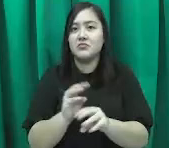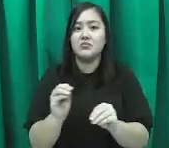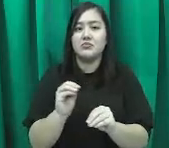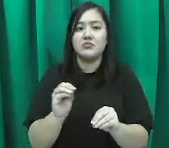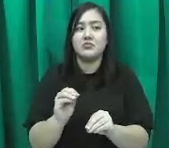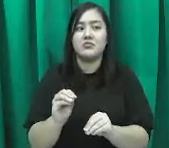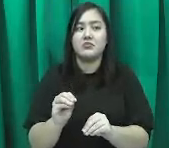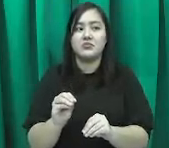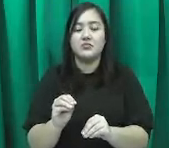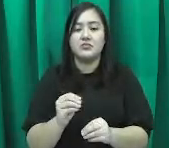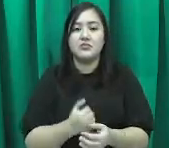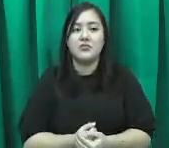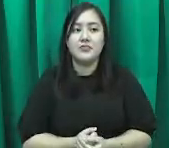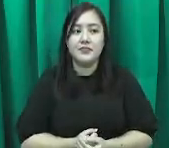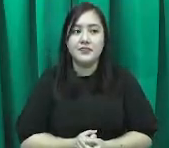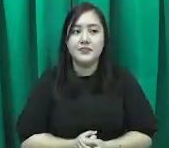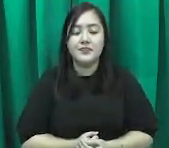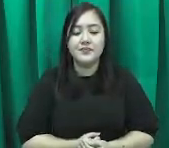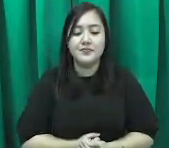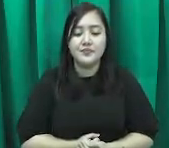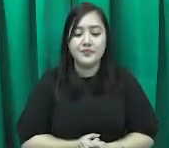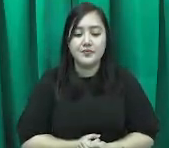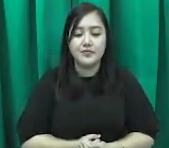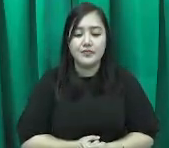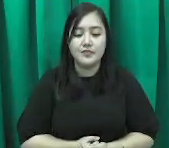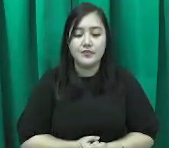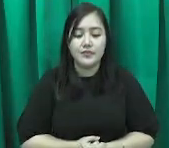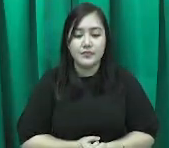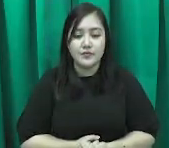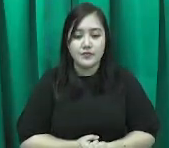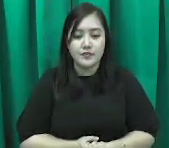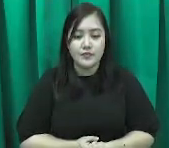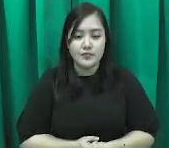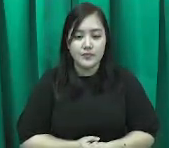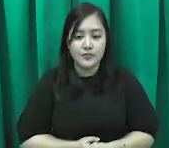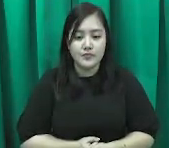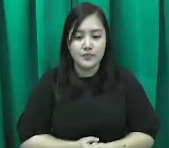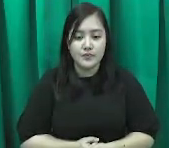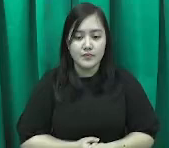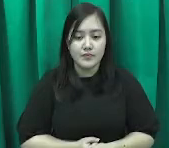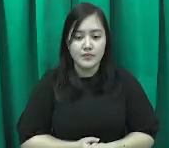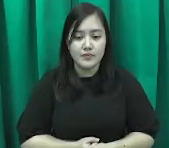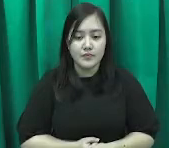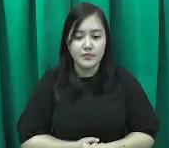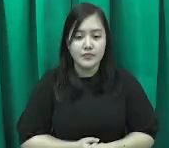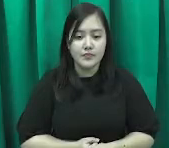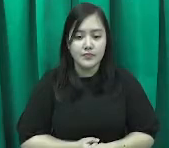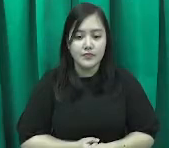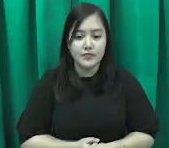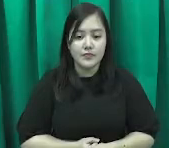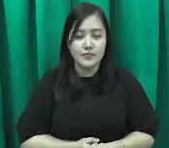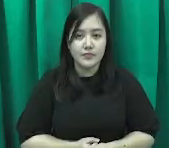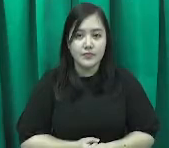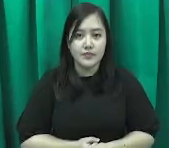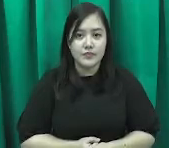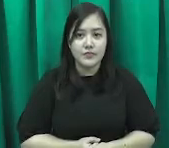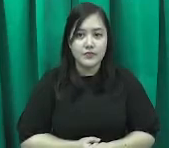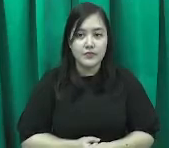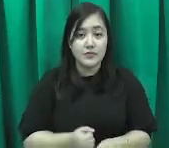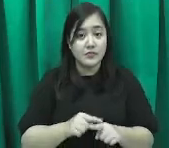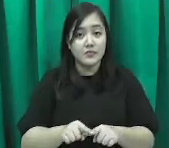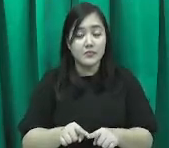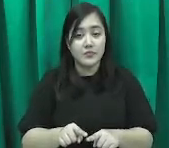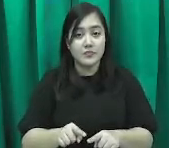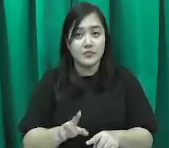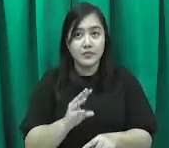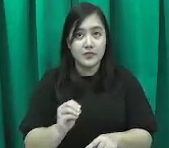ito church eh. Yan, oh. Sinasabi niya sa church sa mga church ito sa members of the church. Oh, oh. Yeah, sinasabi ni Apostle Paul dito. How much more dito nga sa